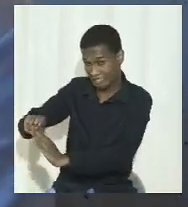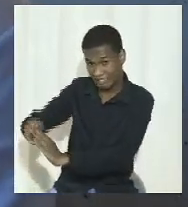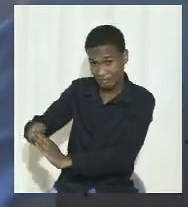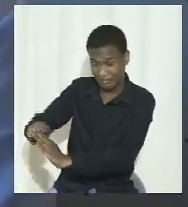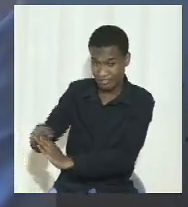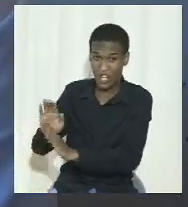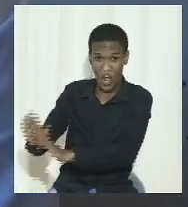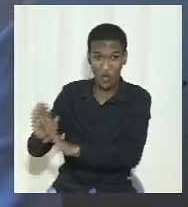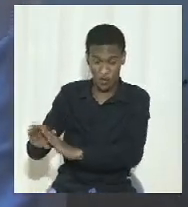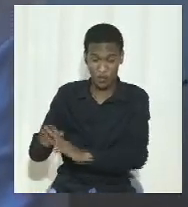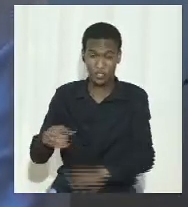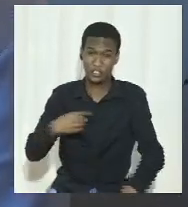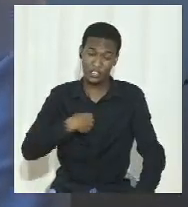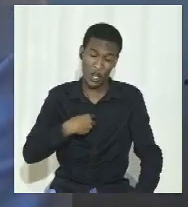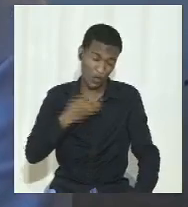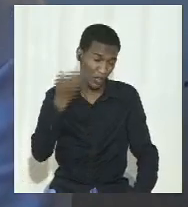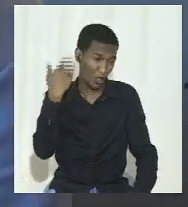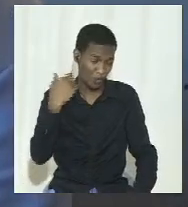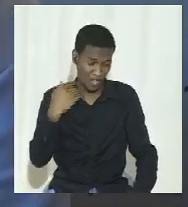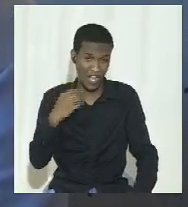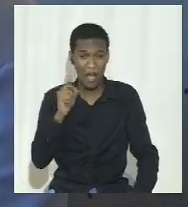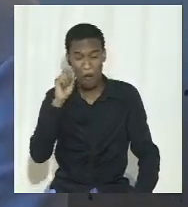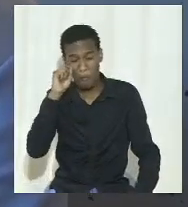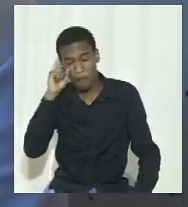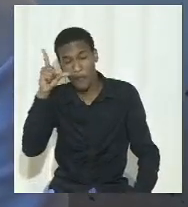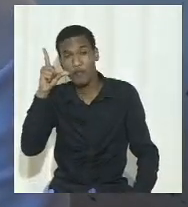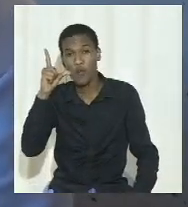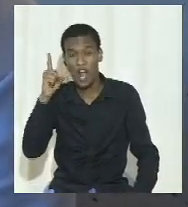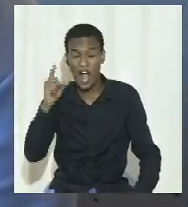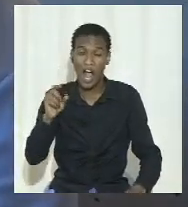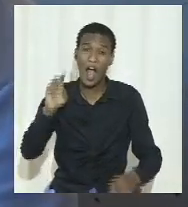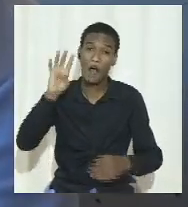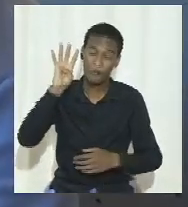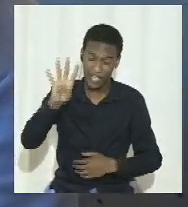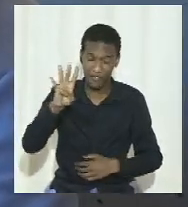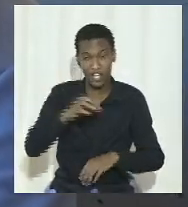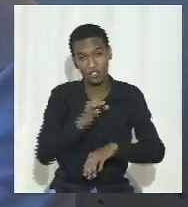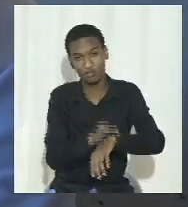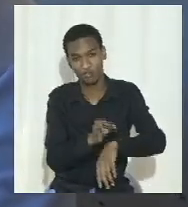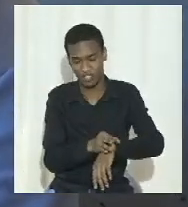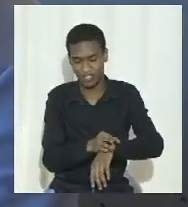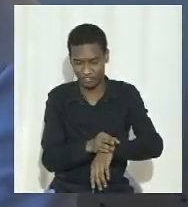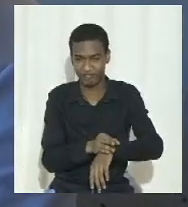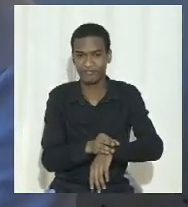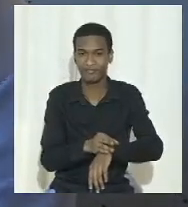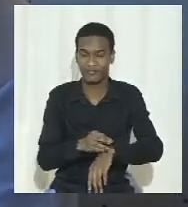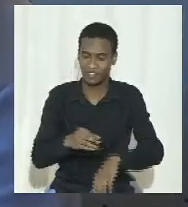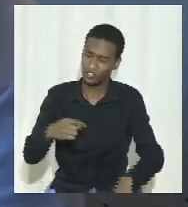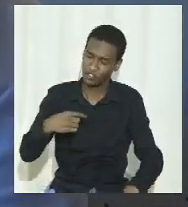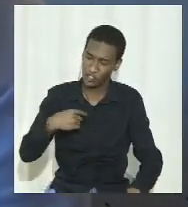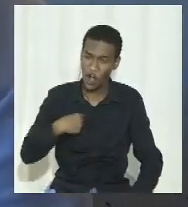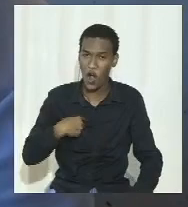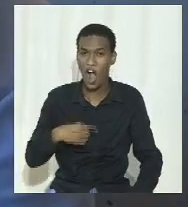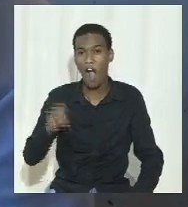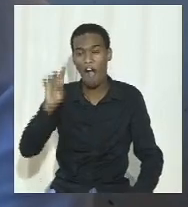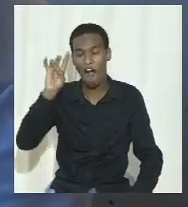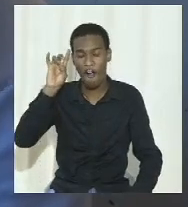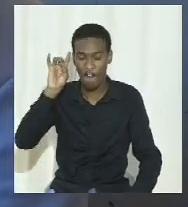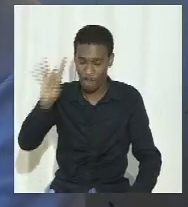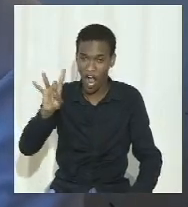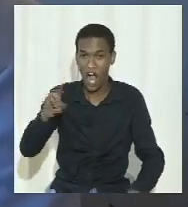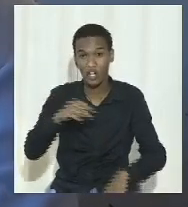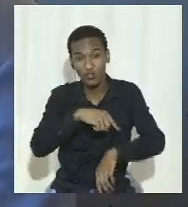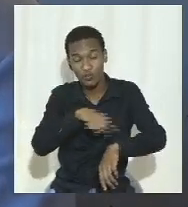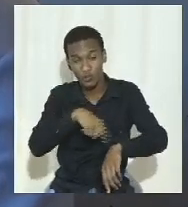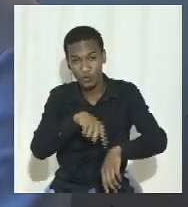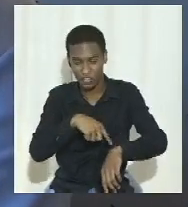efatra manao rarano ny amin'ny efatra dia amin'ny valo vao mitidika kahie indray dia amin'ny folo